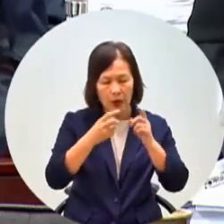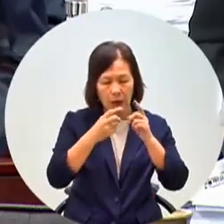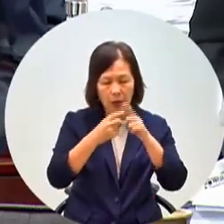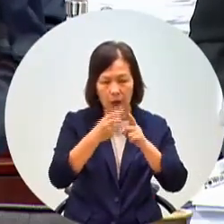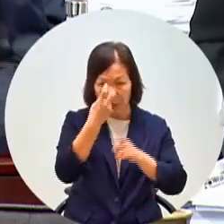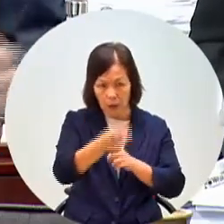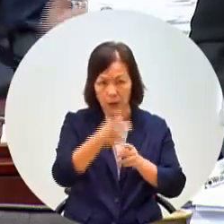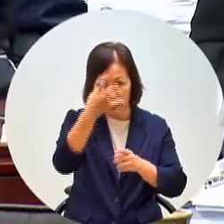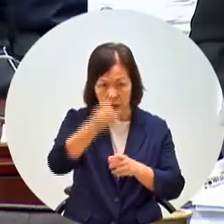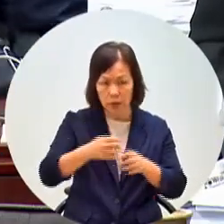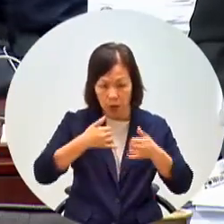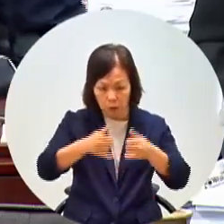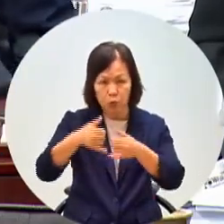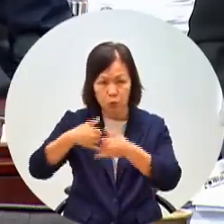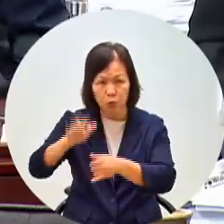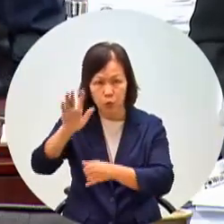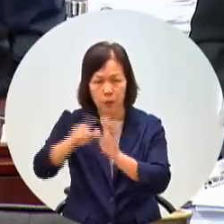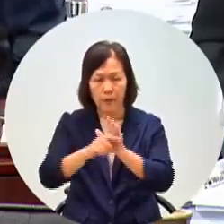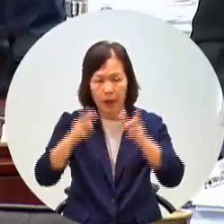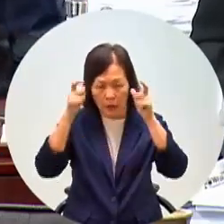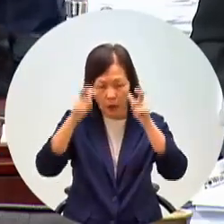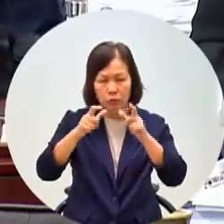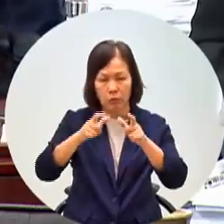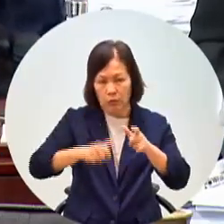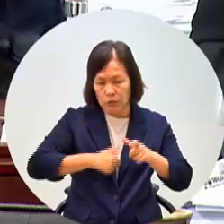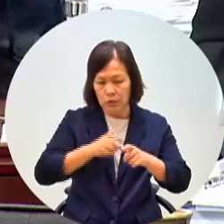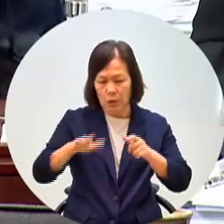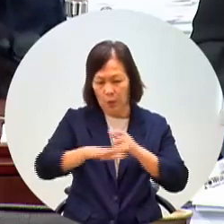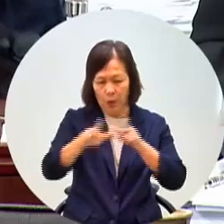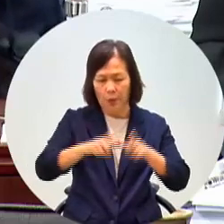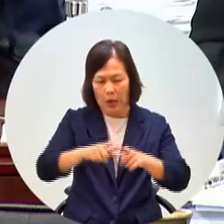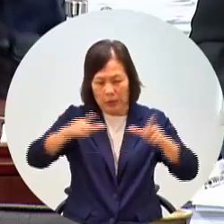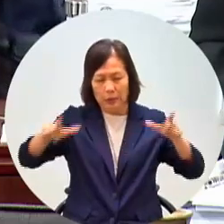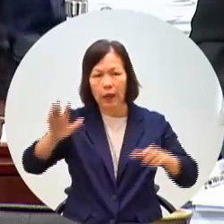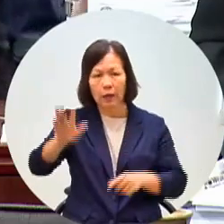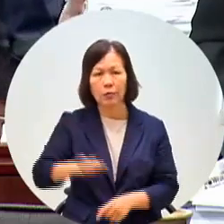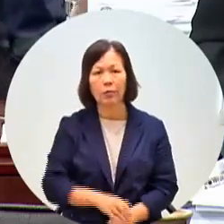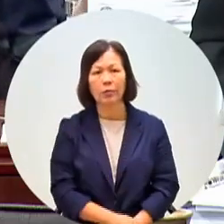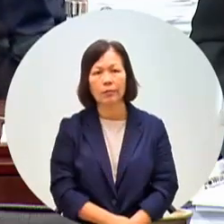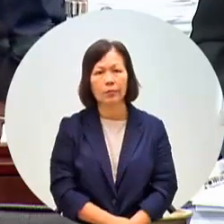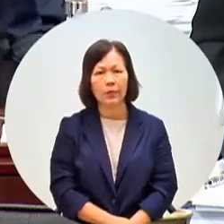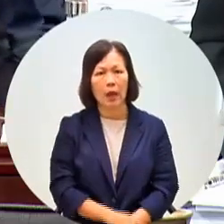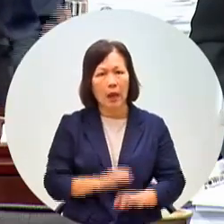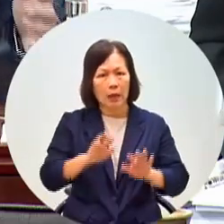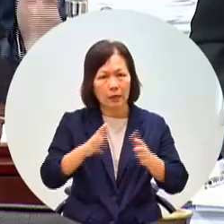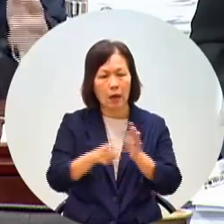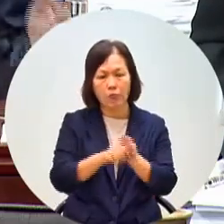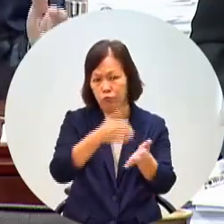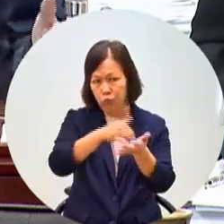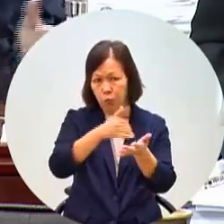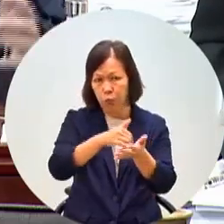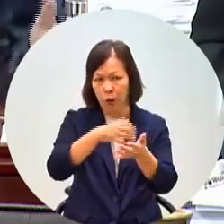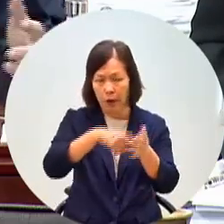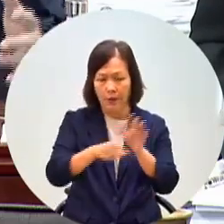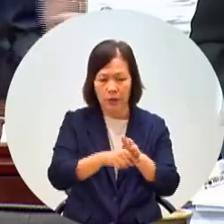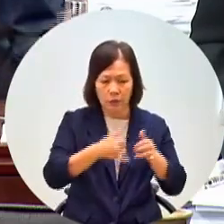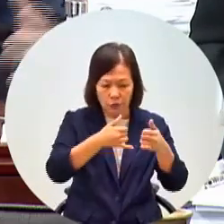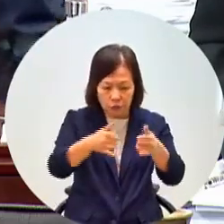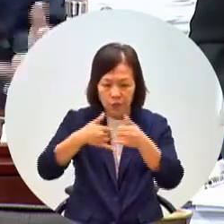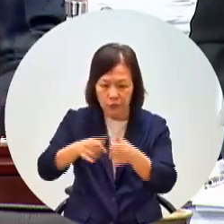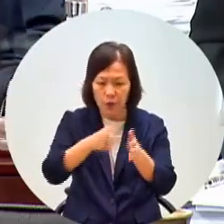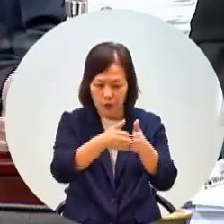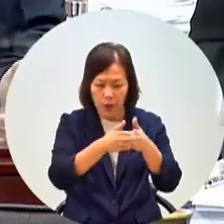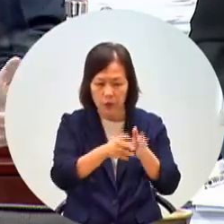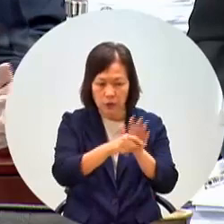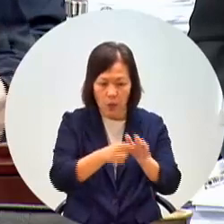吼、哦。啊，你就知影咱高雄市实在是面积实在是太宽，吼、哦。所以咱预算内底，咱就一条一条有需要的时候，咱